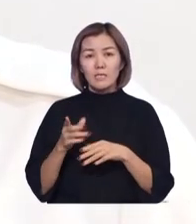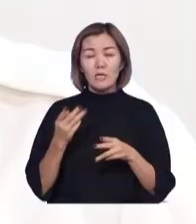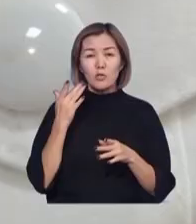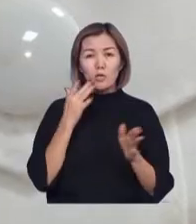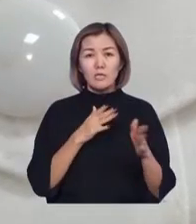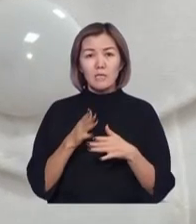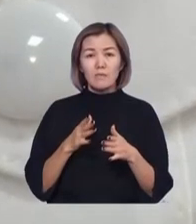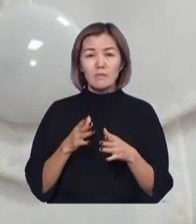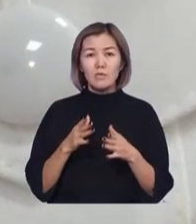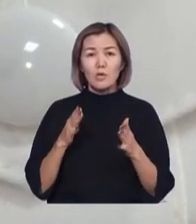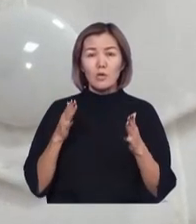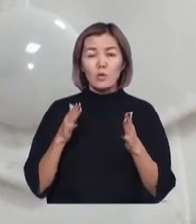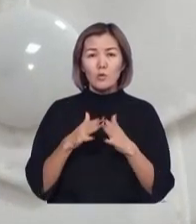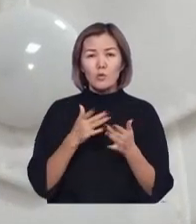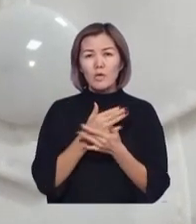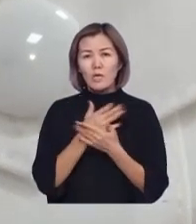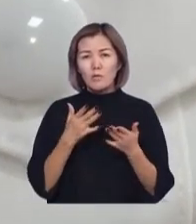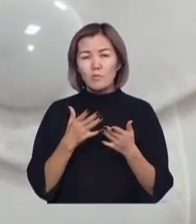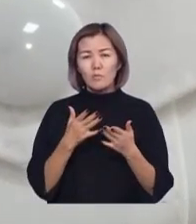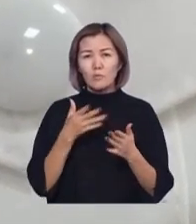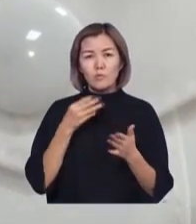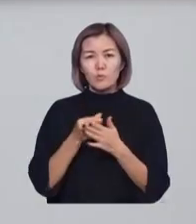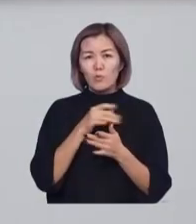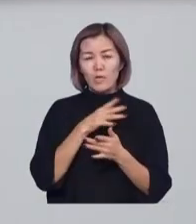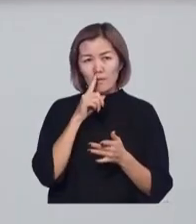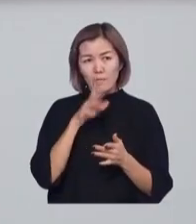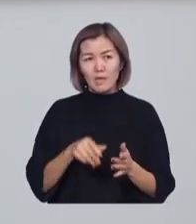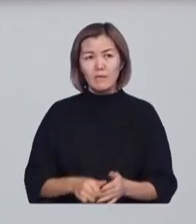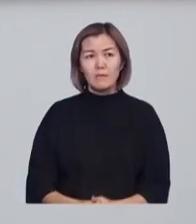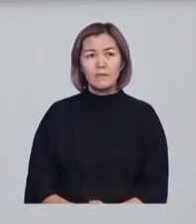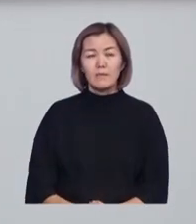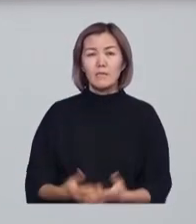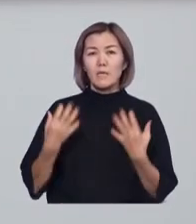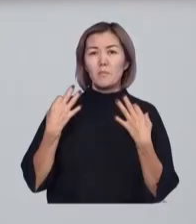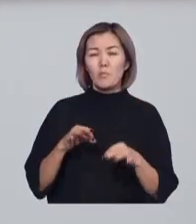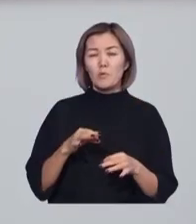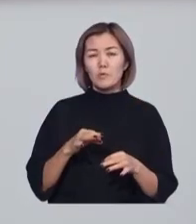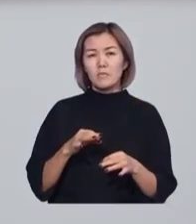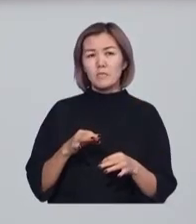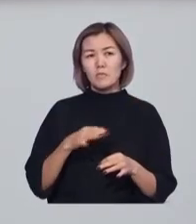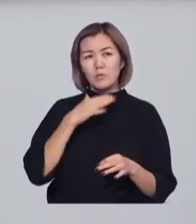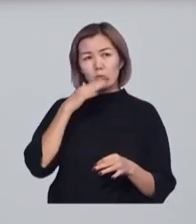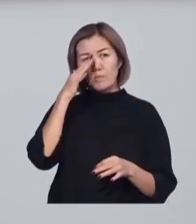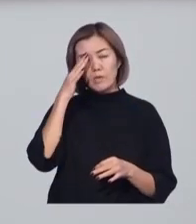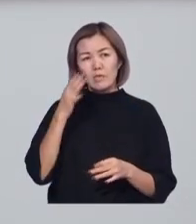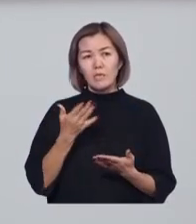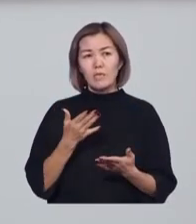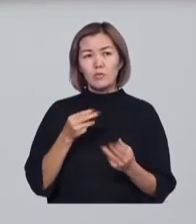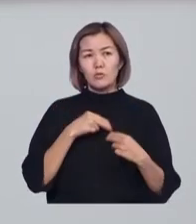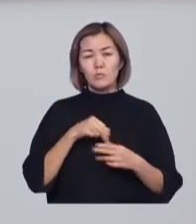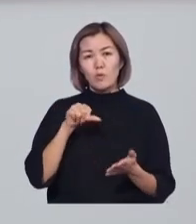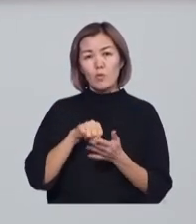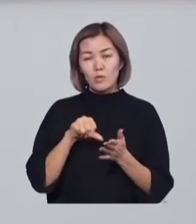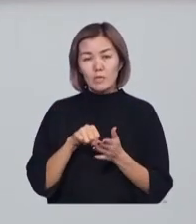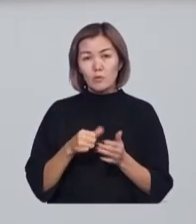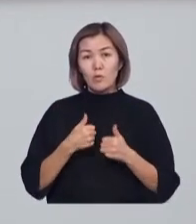табысы мен мүлкінің болмауына байланысты алимент төлей алмаған. Бос жүрген әкелері уақытында төлеу үшін жұмысқа кіргізіп отырмыз.